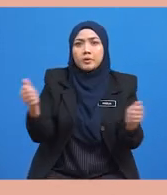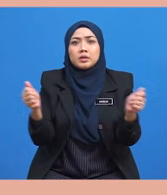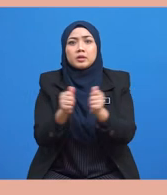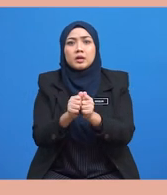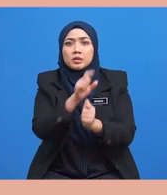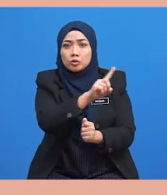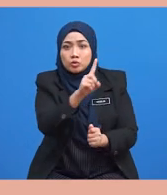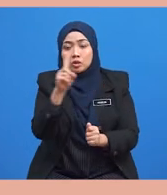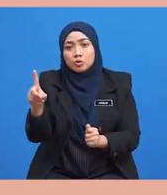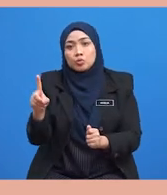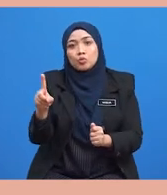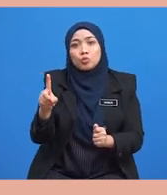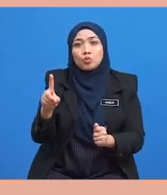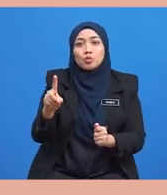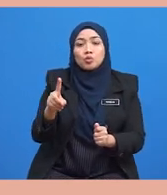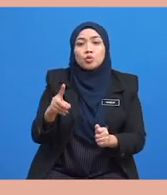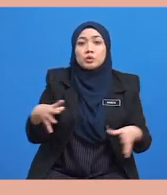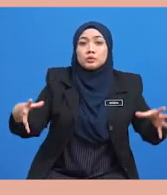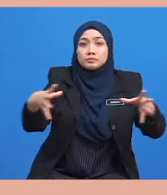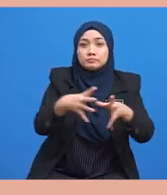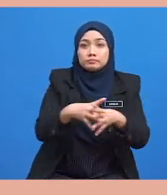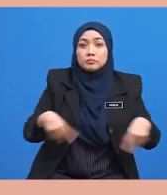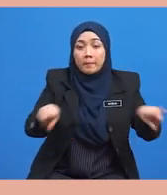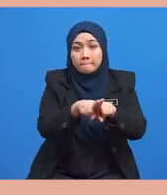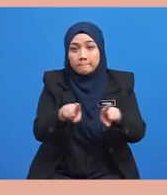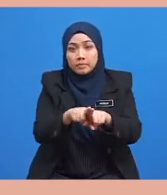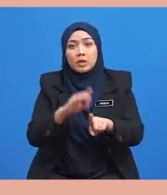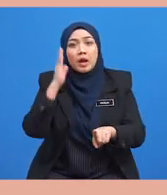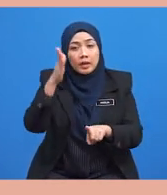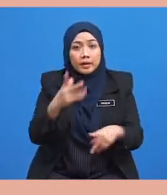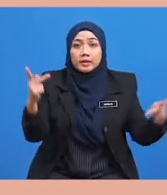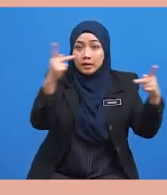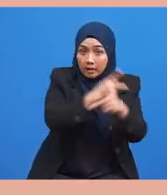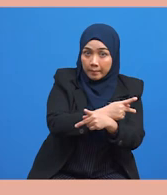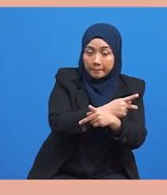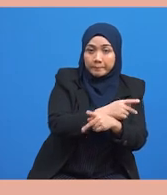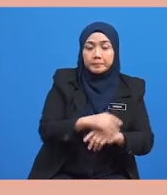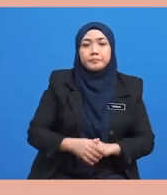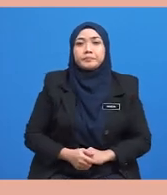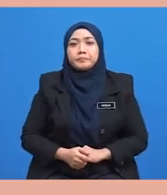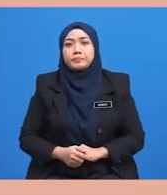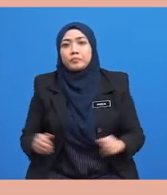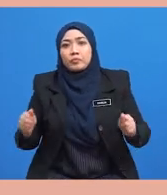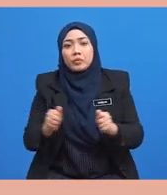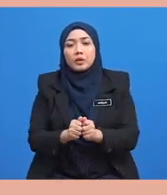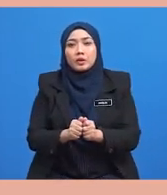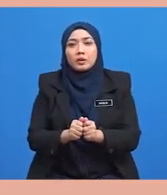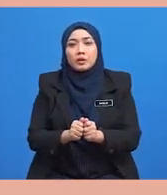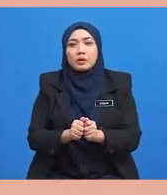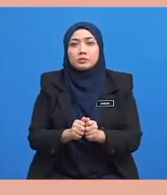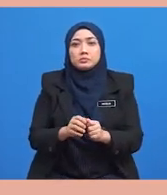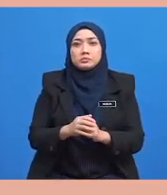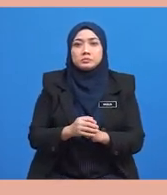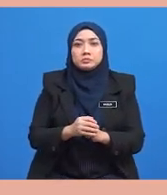sukatan serakan yang baharu akan didarab dengan nilai pemalar. Kewujudan nilai pencilan dalam set data